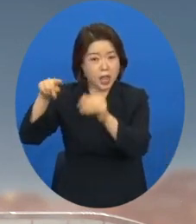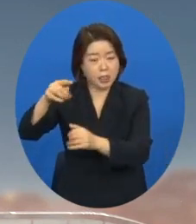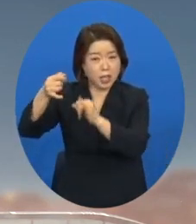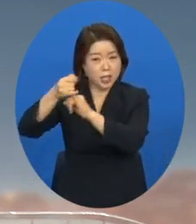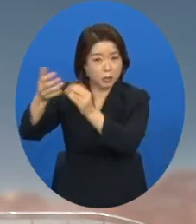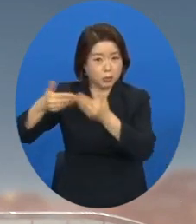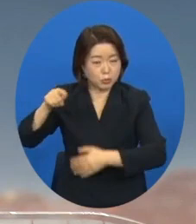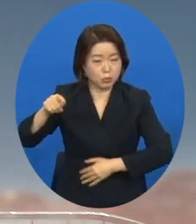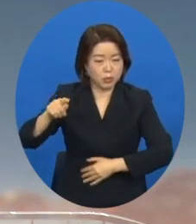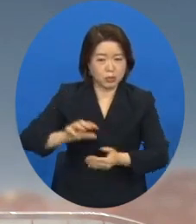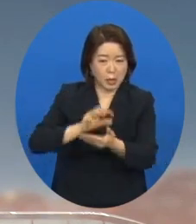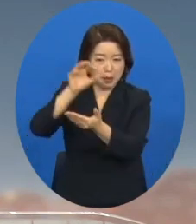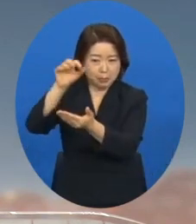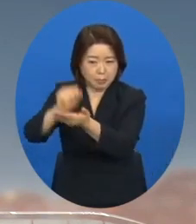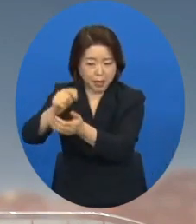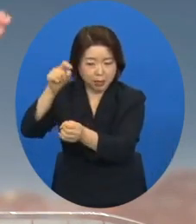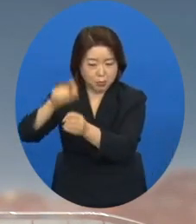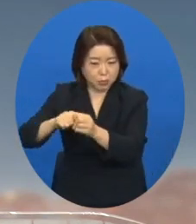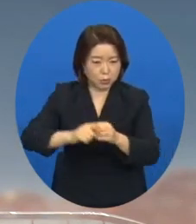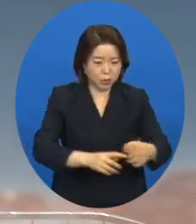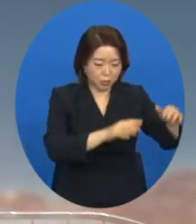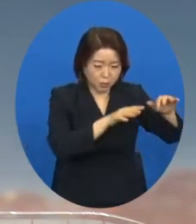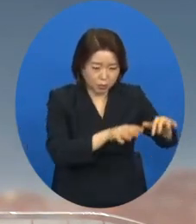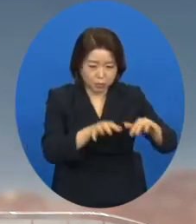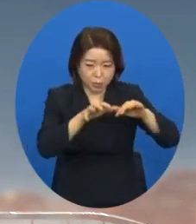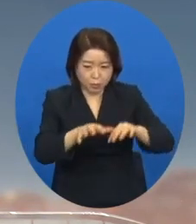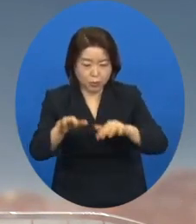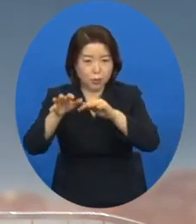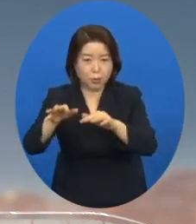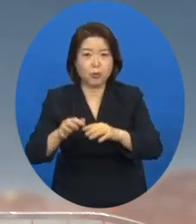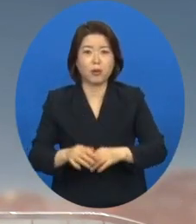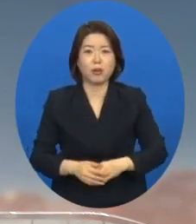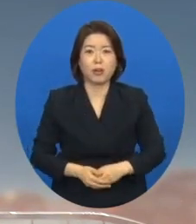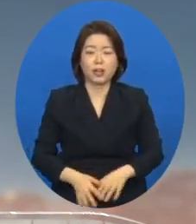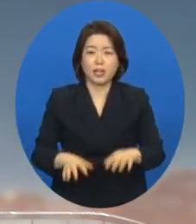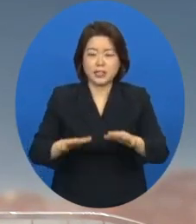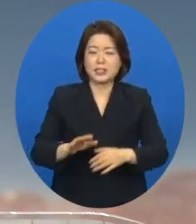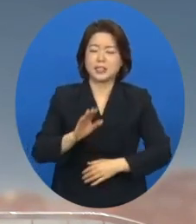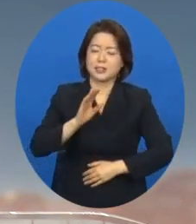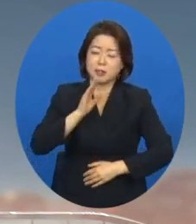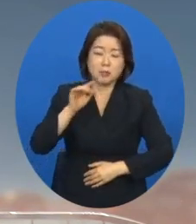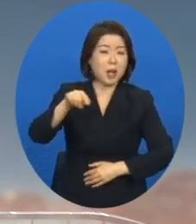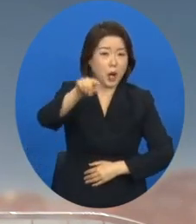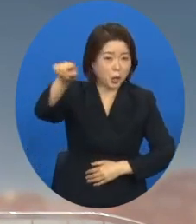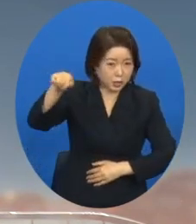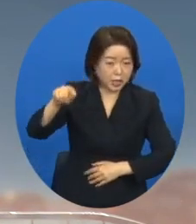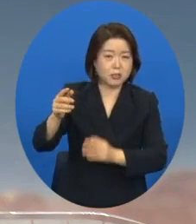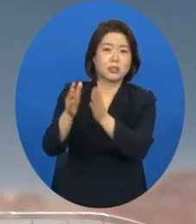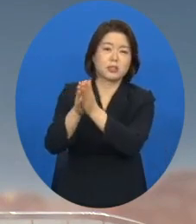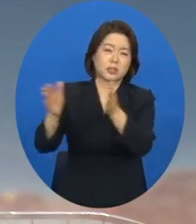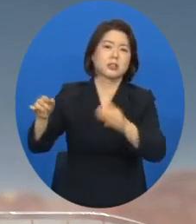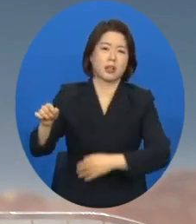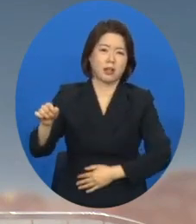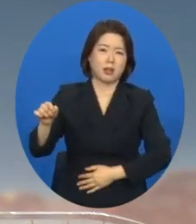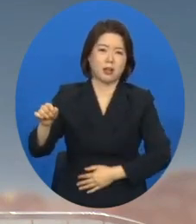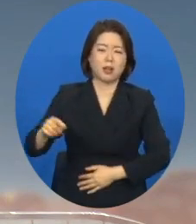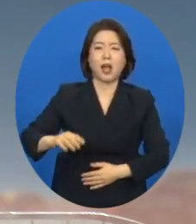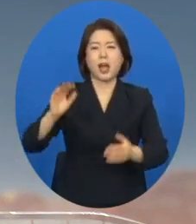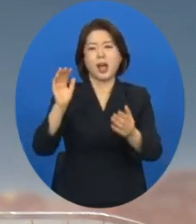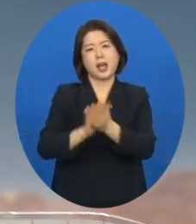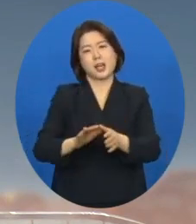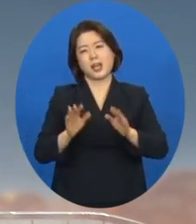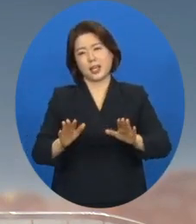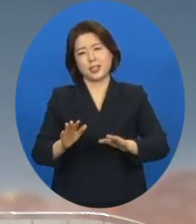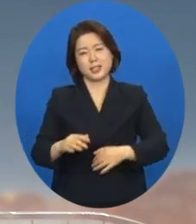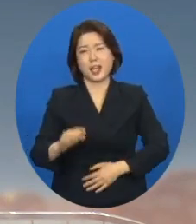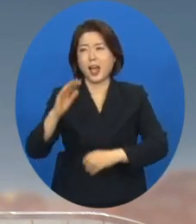정말 얻게 하려고 여기까지 온 겁니다. 그러니까 어떻게 보면 이제 정말 시작인 것이죠. 정말 이제는 뭔가 하나님